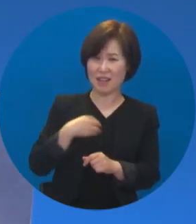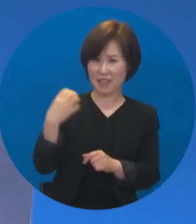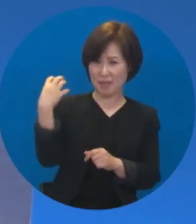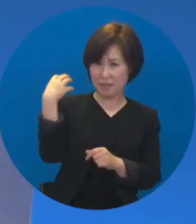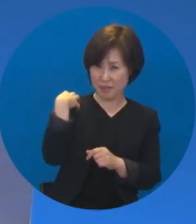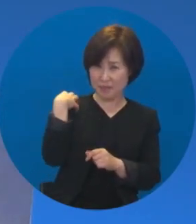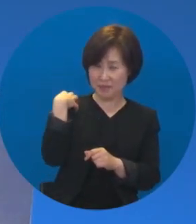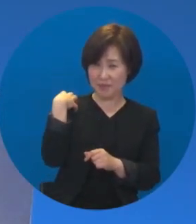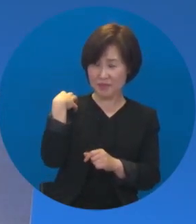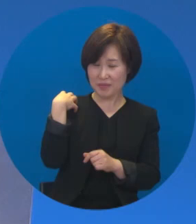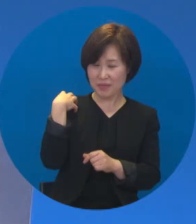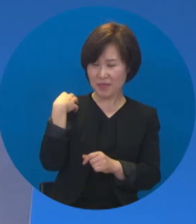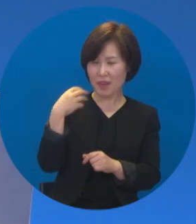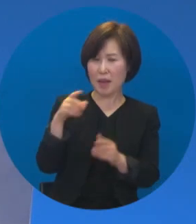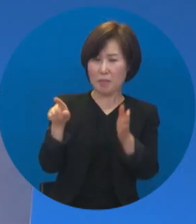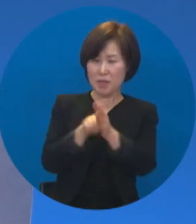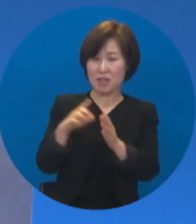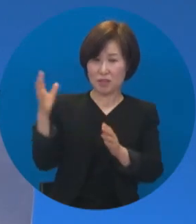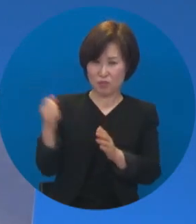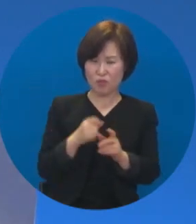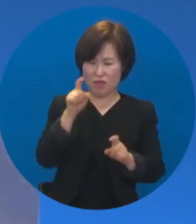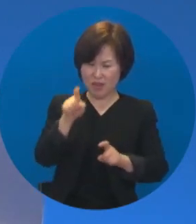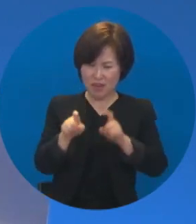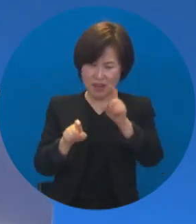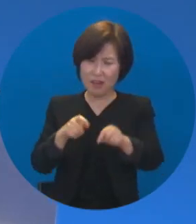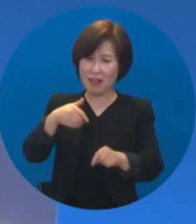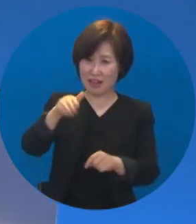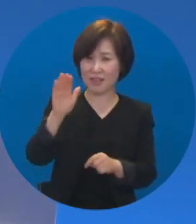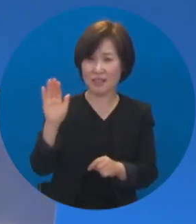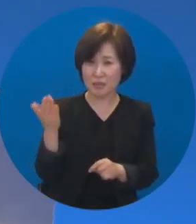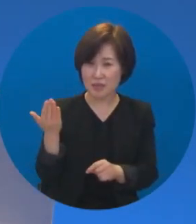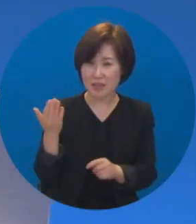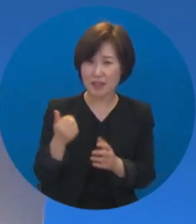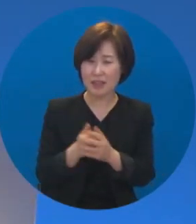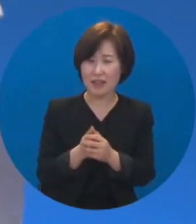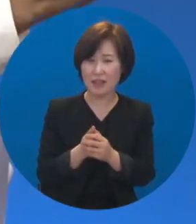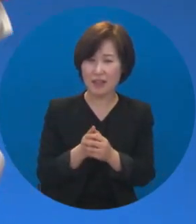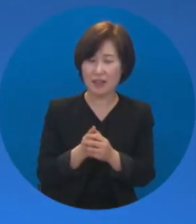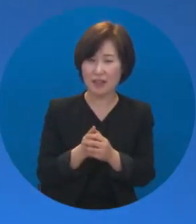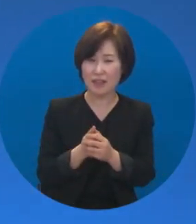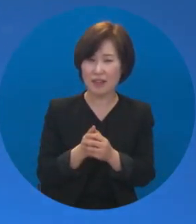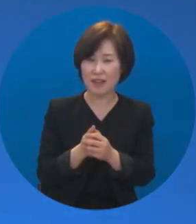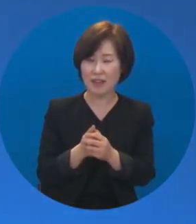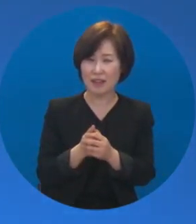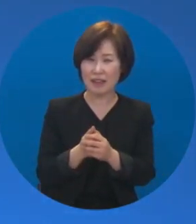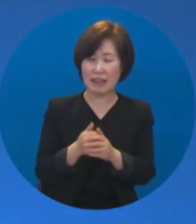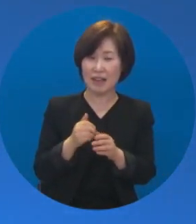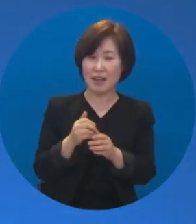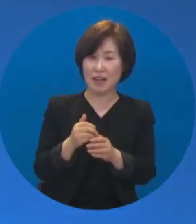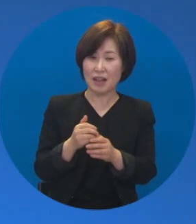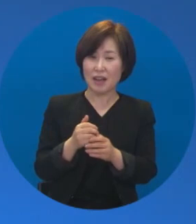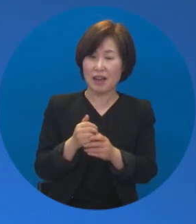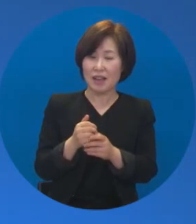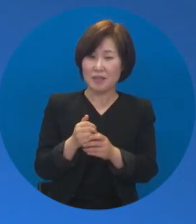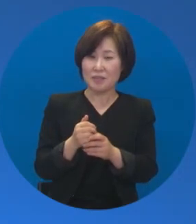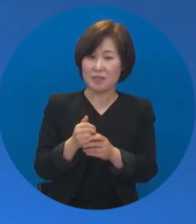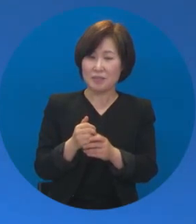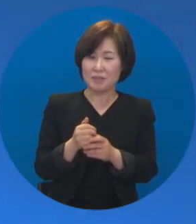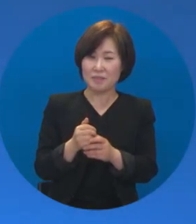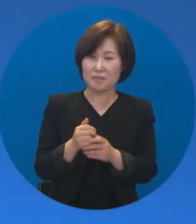믿음으로 걷는 삶입니다. 그 삶은 이렇게 살다 보면 복을 받아서 잘 먹고 잘 살게 되겠거니가 아니라,